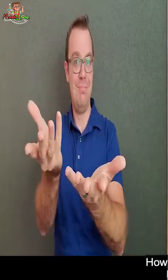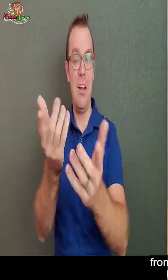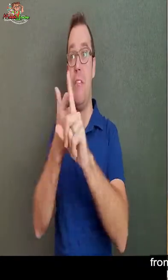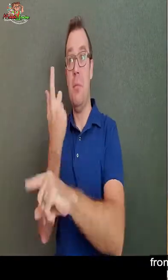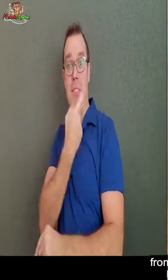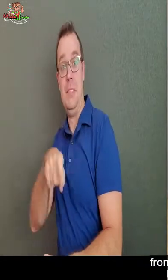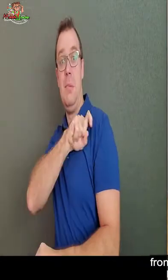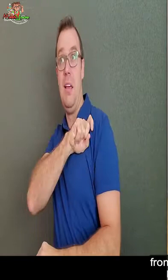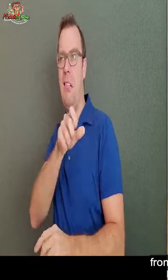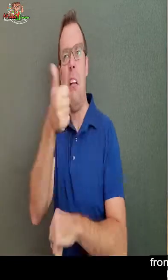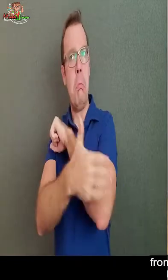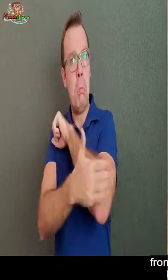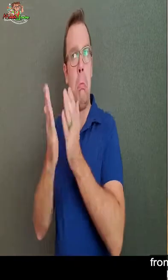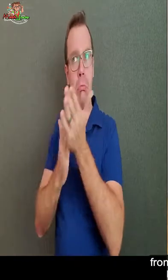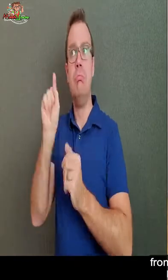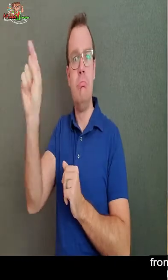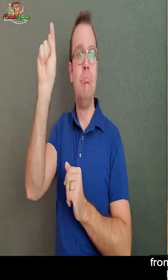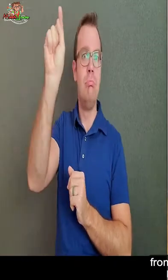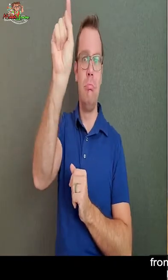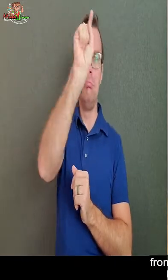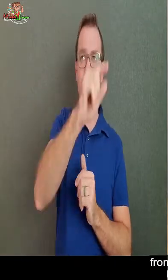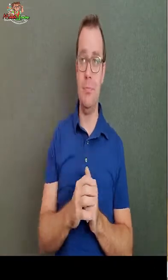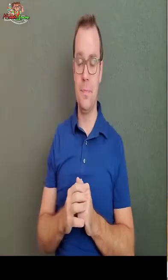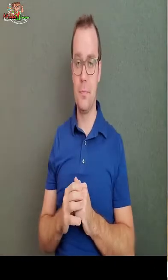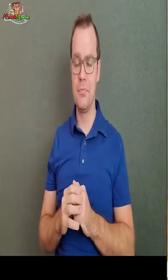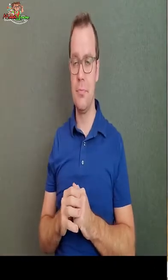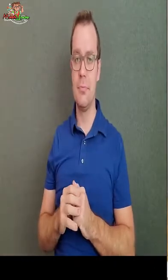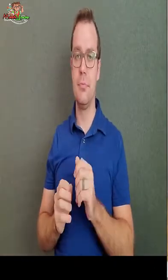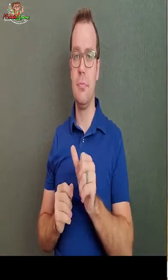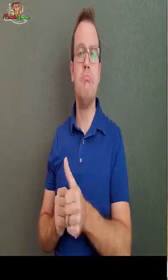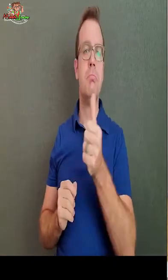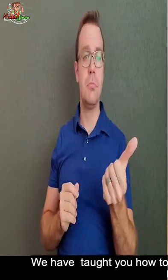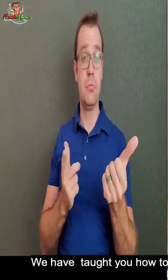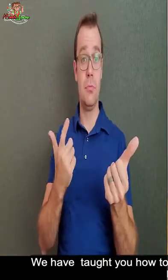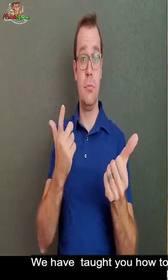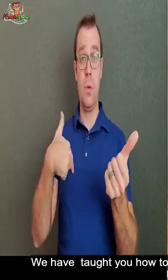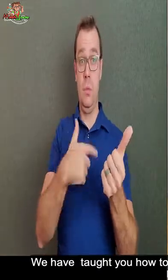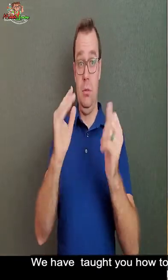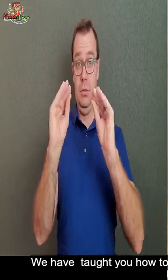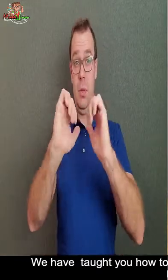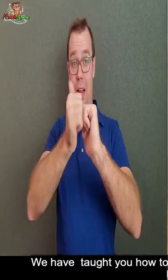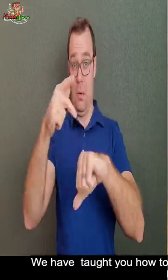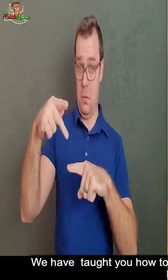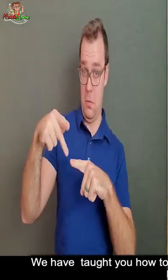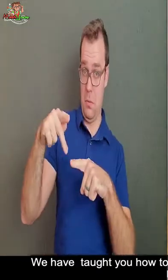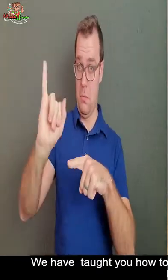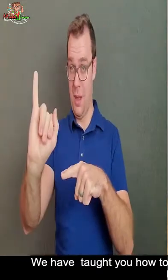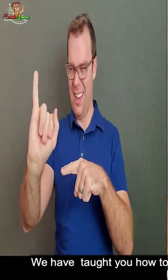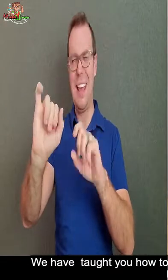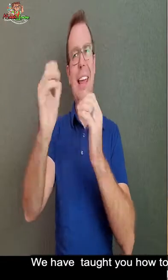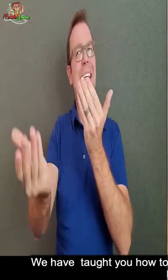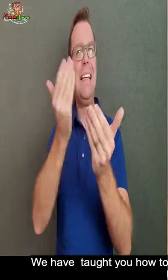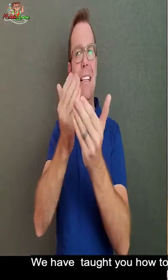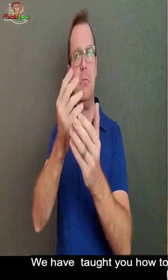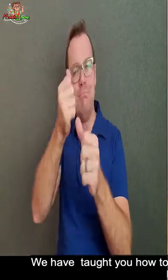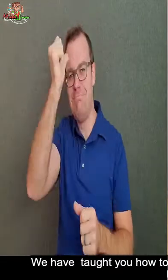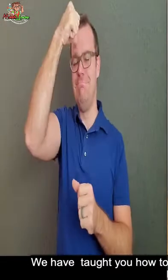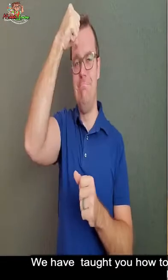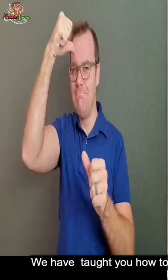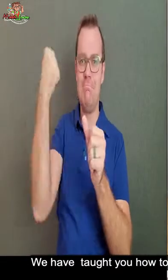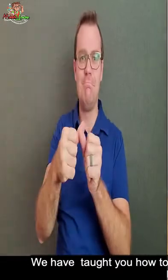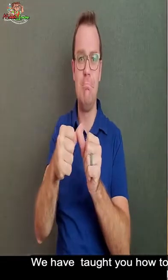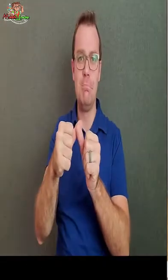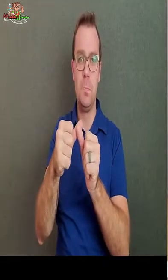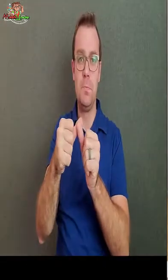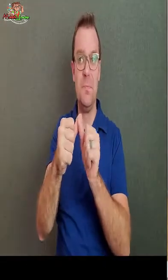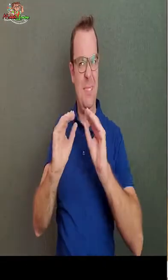टीचर जो आई थी वो सिखा दे कुछ. तो अपार्ट फ्रॉम दैट हमने आपको पाई पाई की वैल्यू के अलावा पाई कैसे बनता है वो भी दिखाया